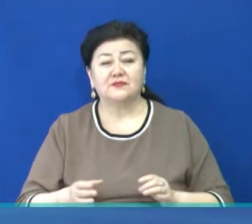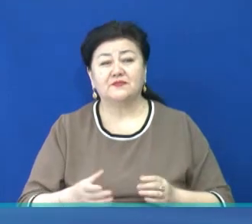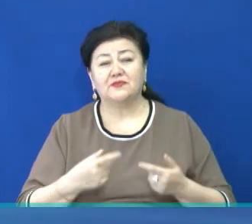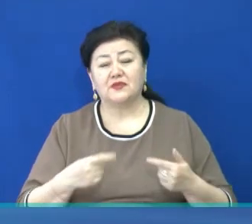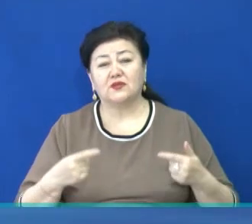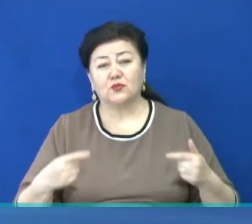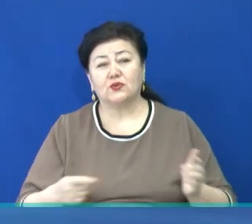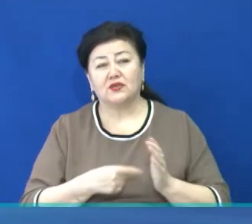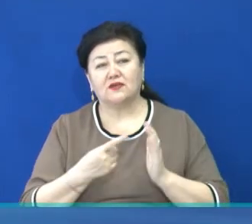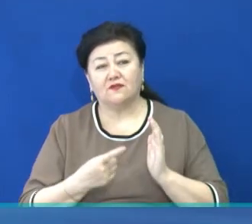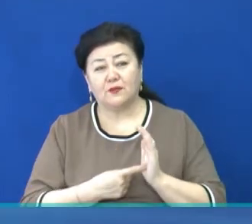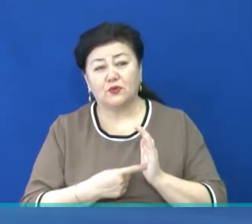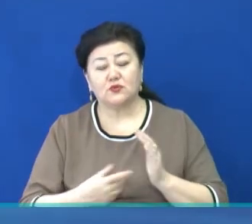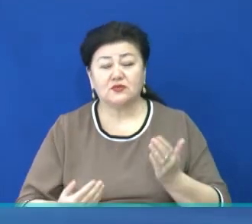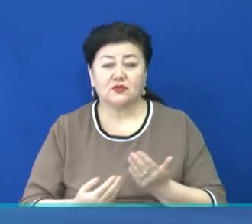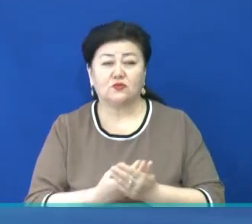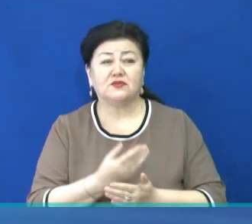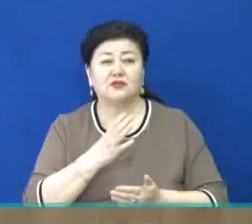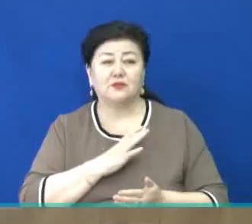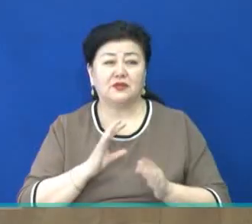де мәселелер мен жаңалықтар туралы айтылды.